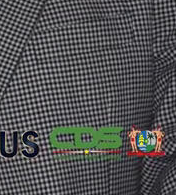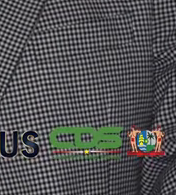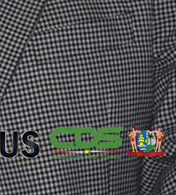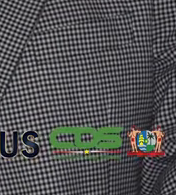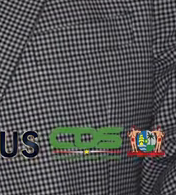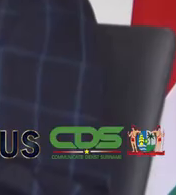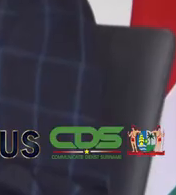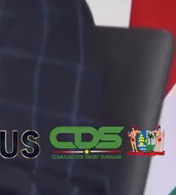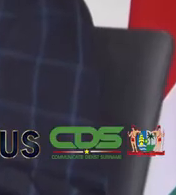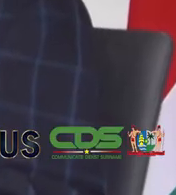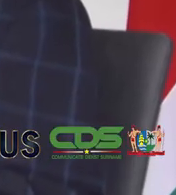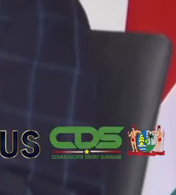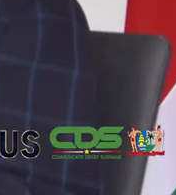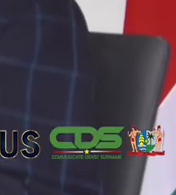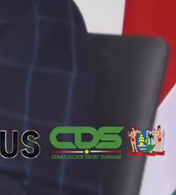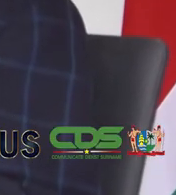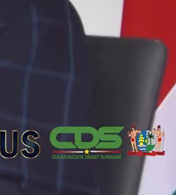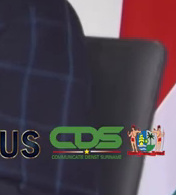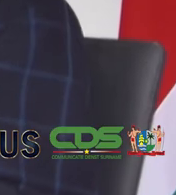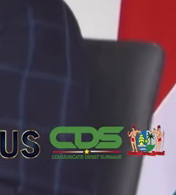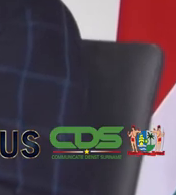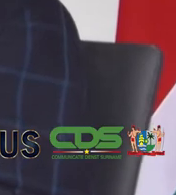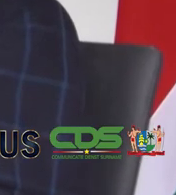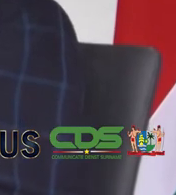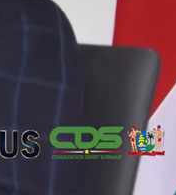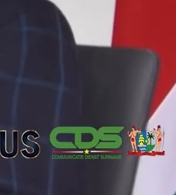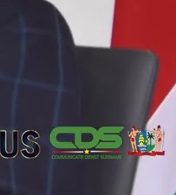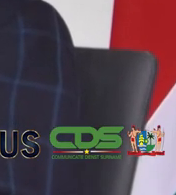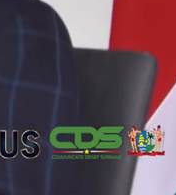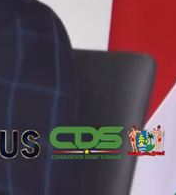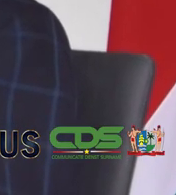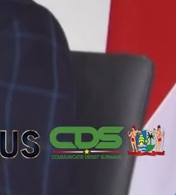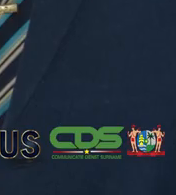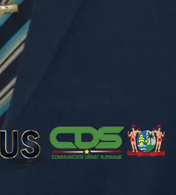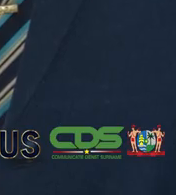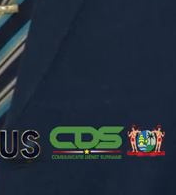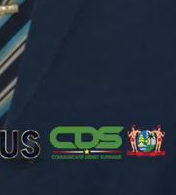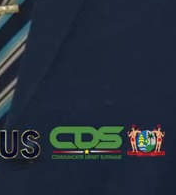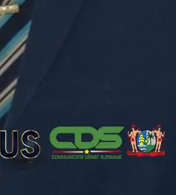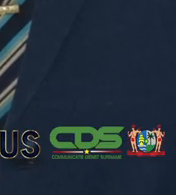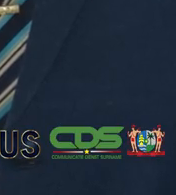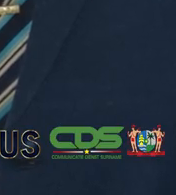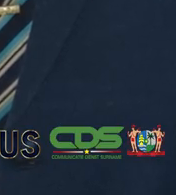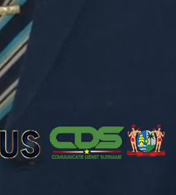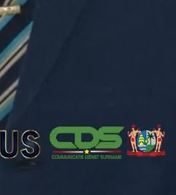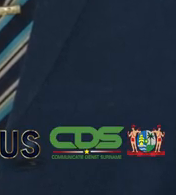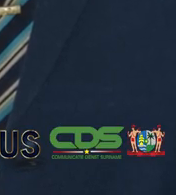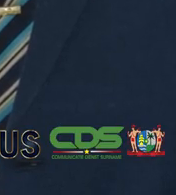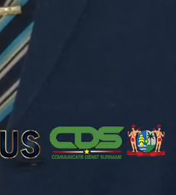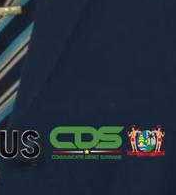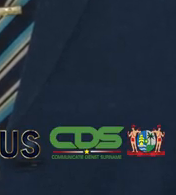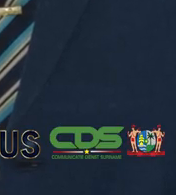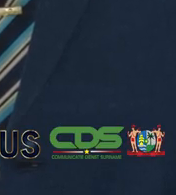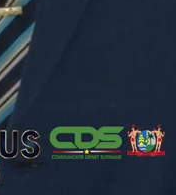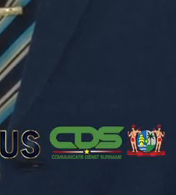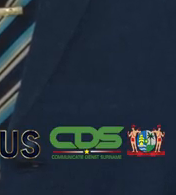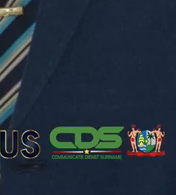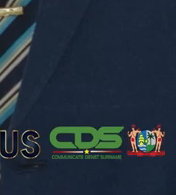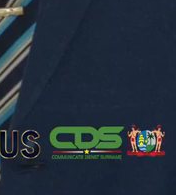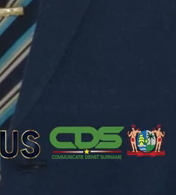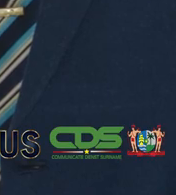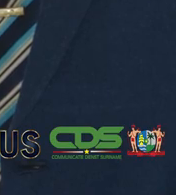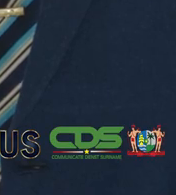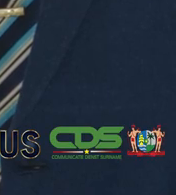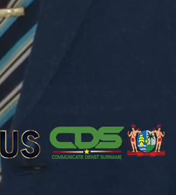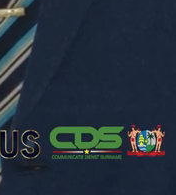gedaan. President Chandrika Prasad Santokhi heeft samen met minister Albert Ramdin van Buitenlandse Zaken, International Business en Internationale